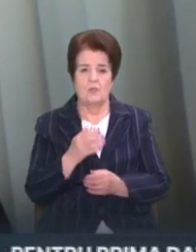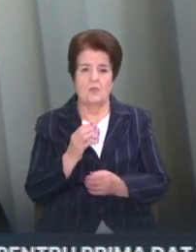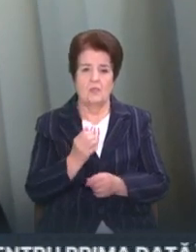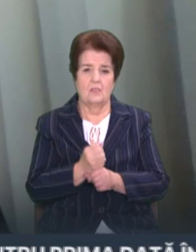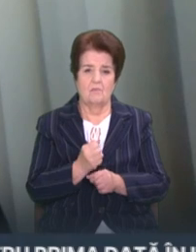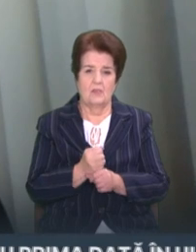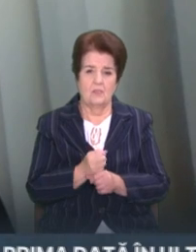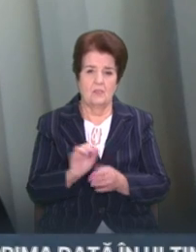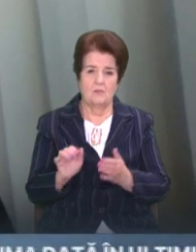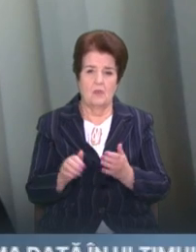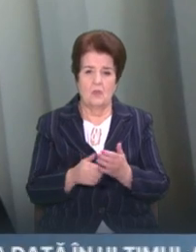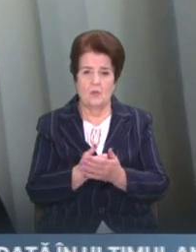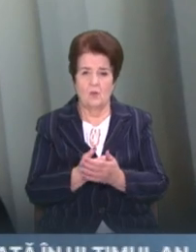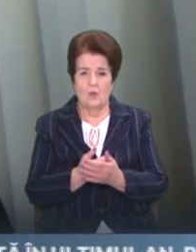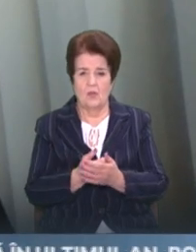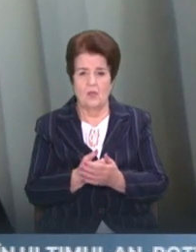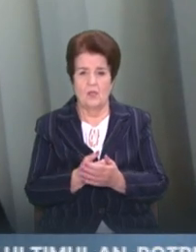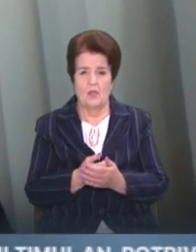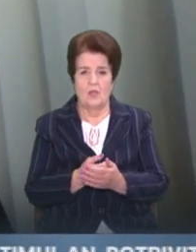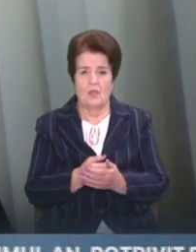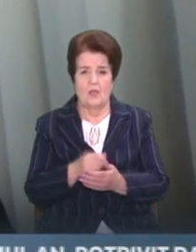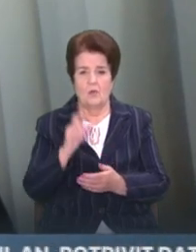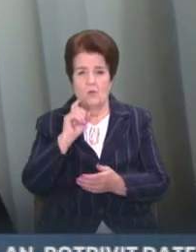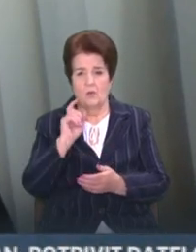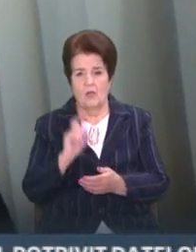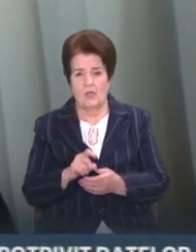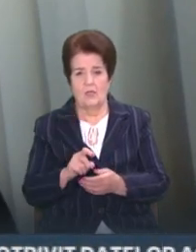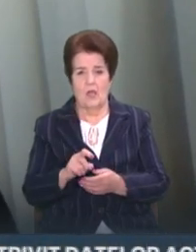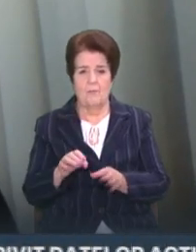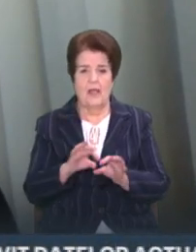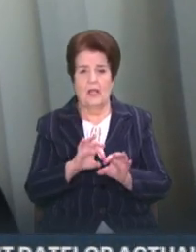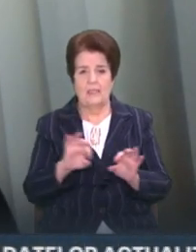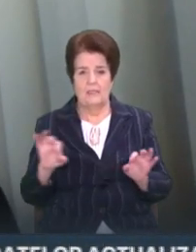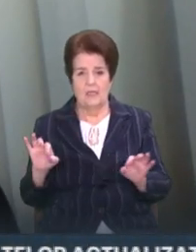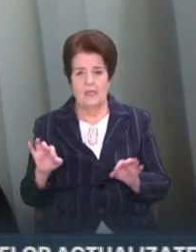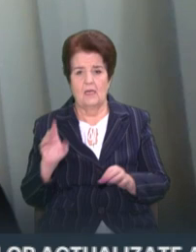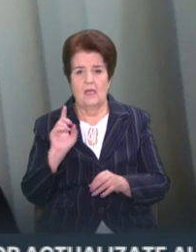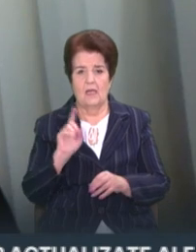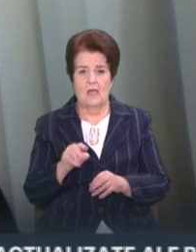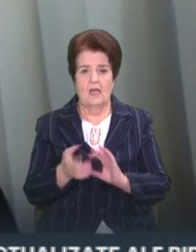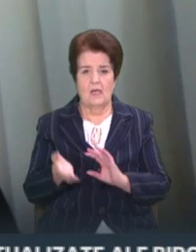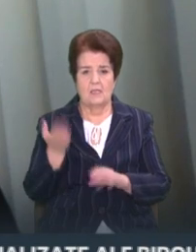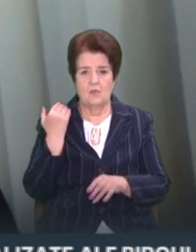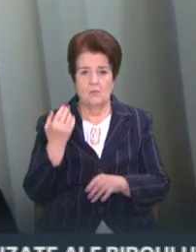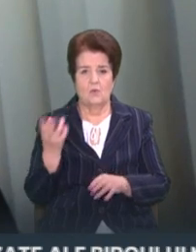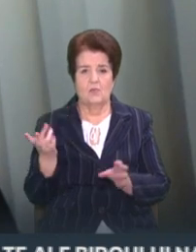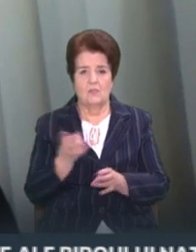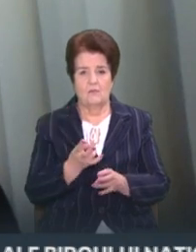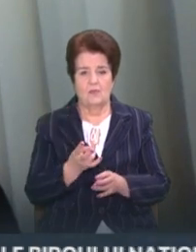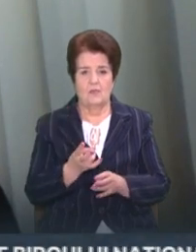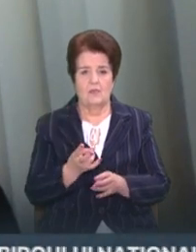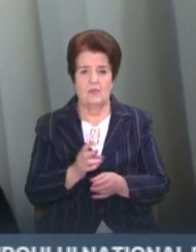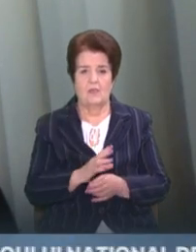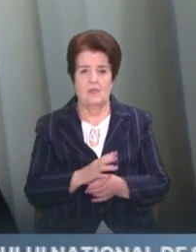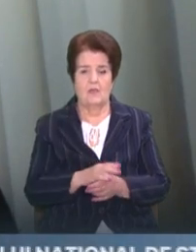noi România, Ucraina, prin rețelele care ar fi trebuit de mult să fie construite.